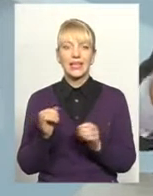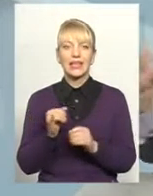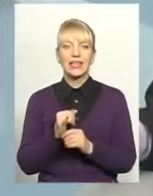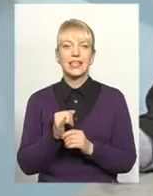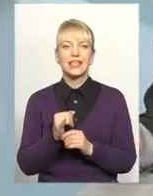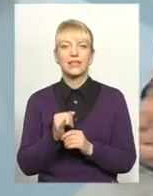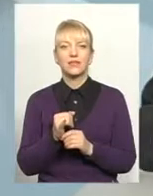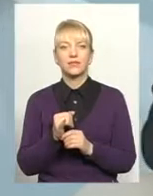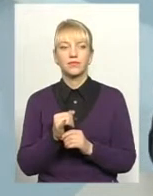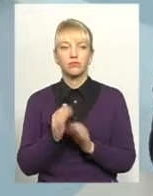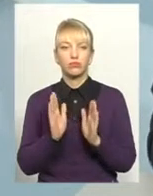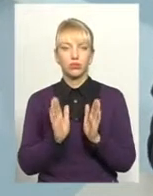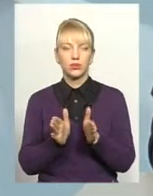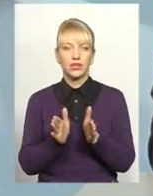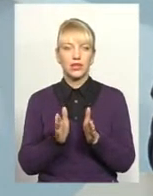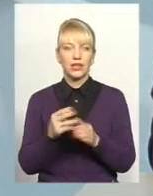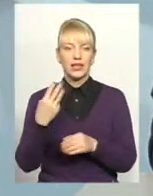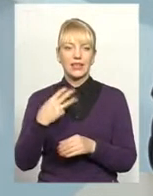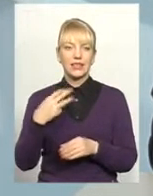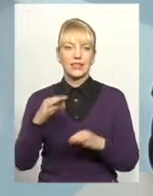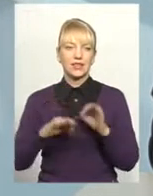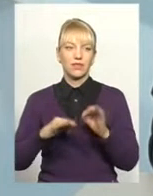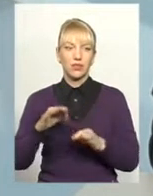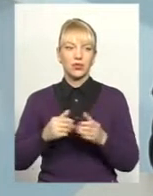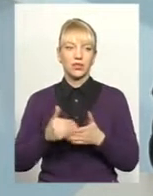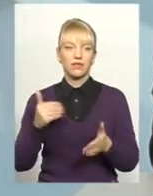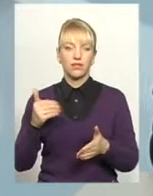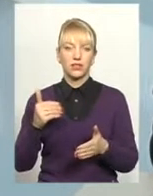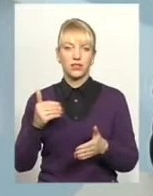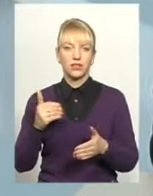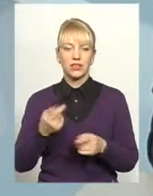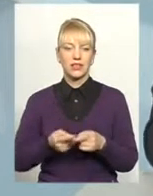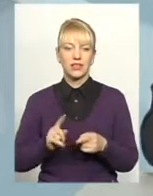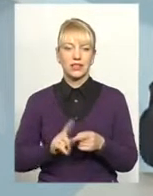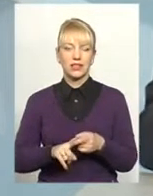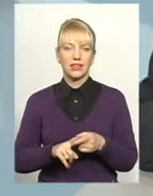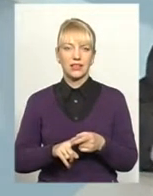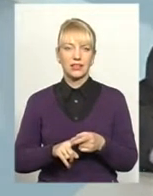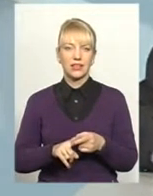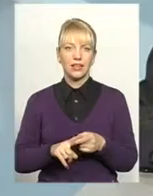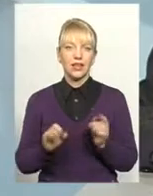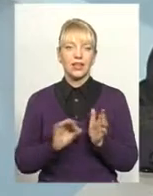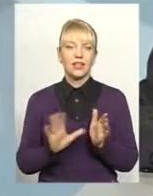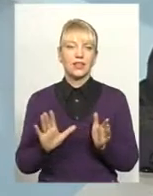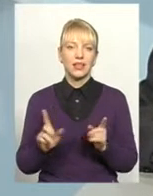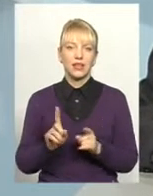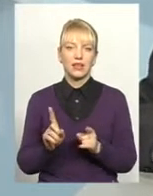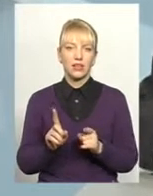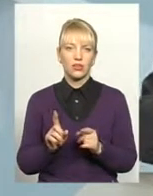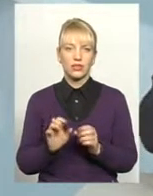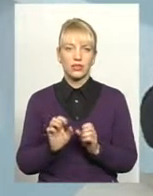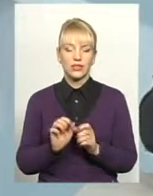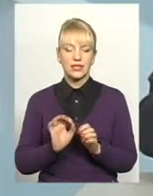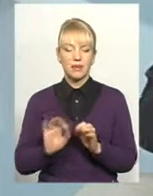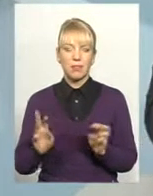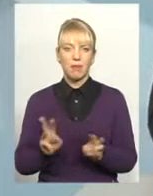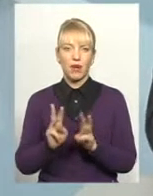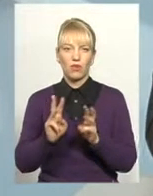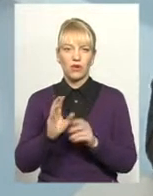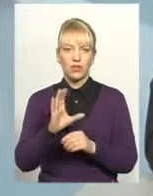і буде 30% від цієї енергії, яку від спалення соломи піде на